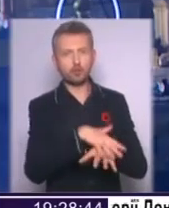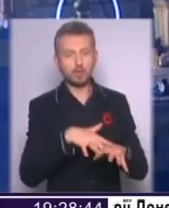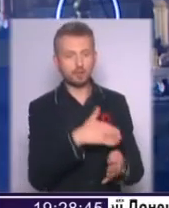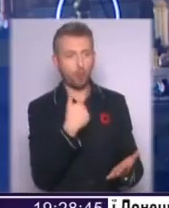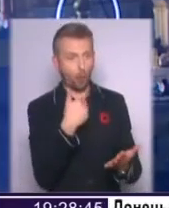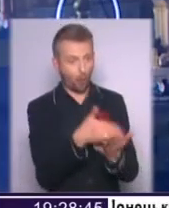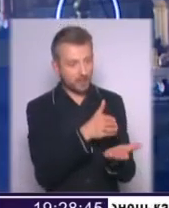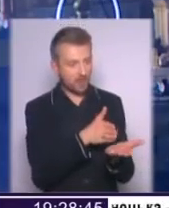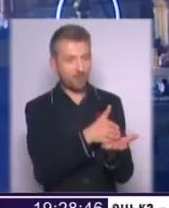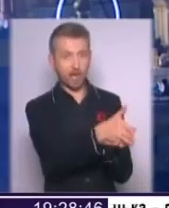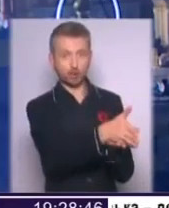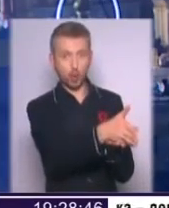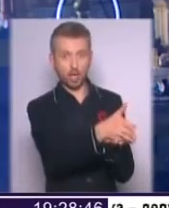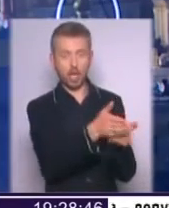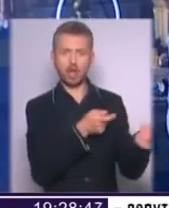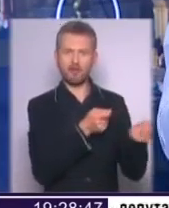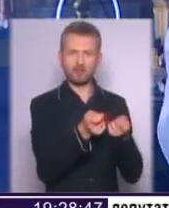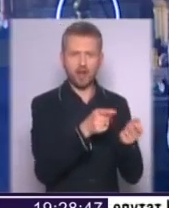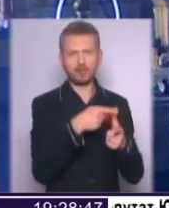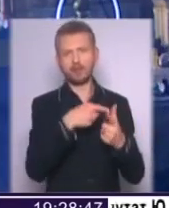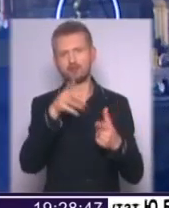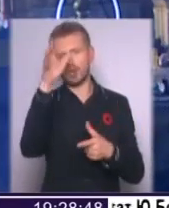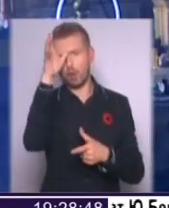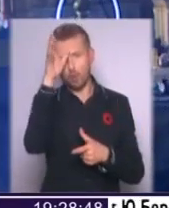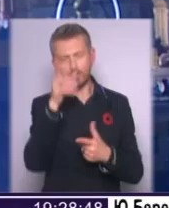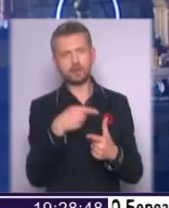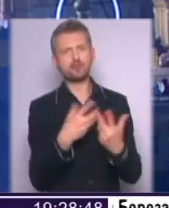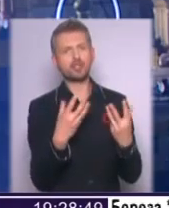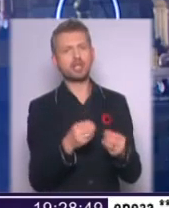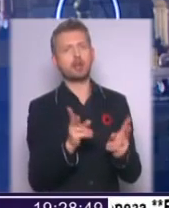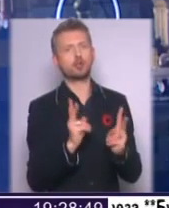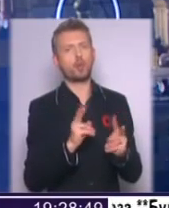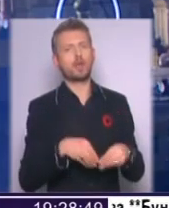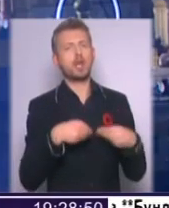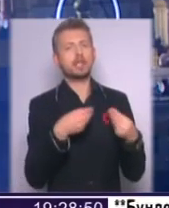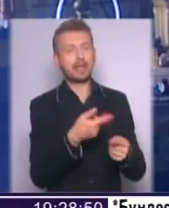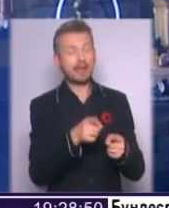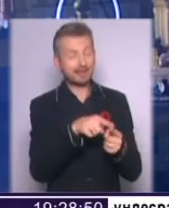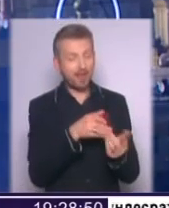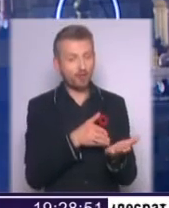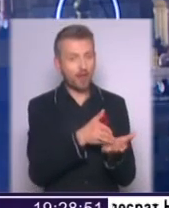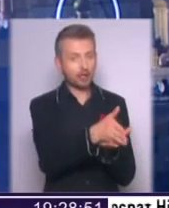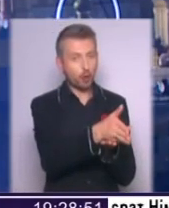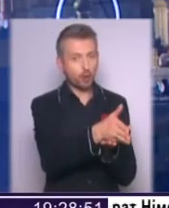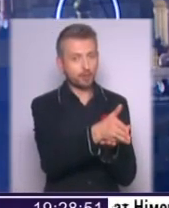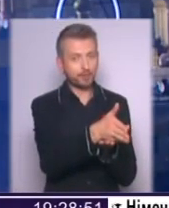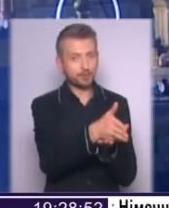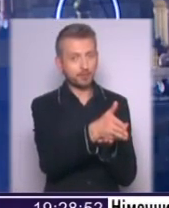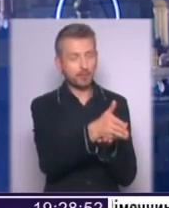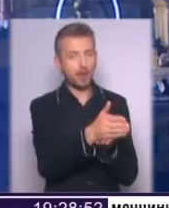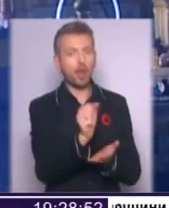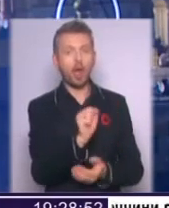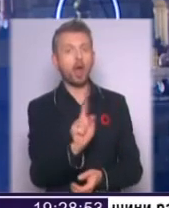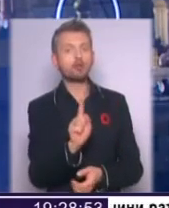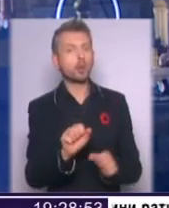Угу. Влада, чи науковці, чи ще хтось дає цей вектор. А що